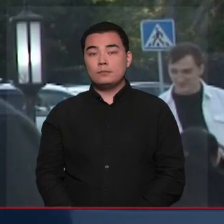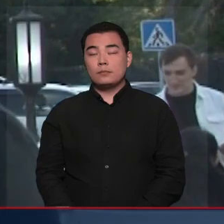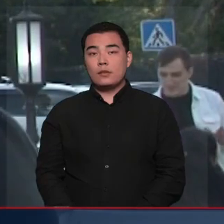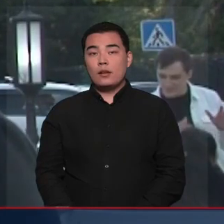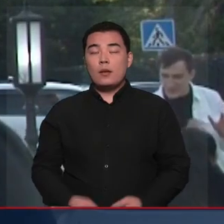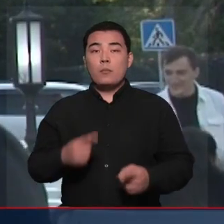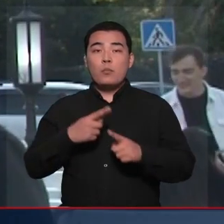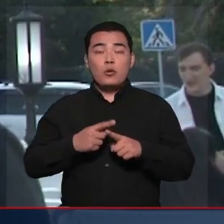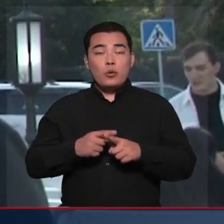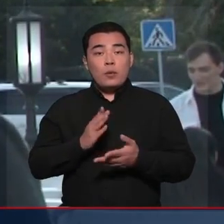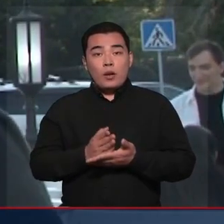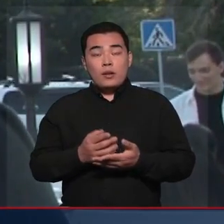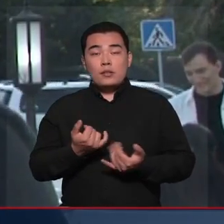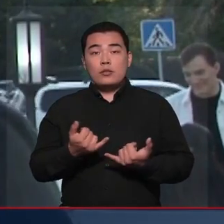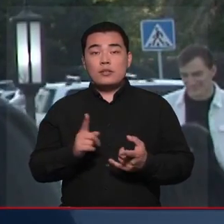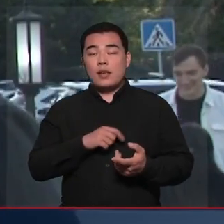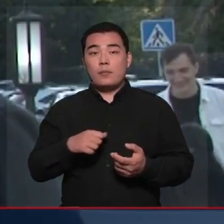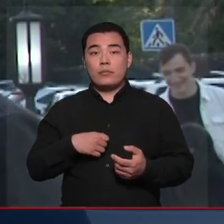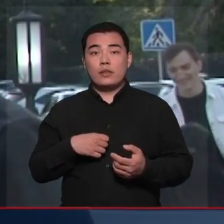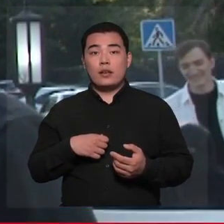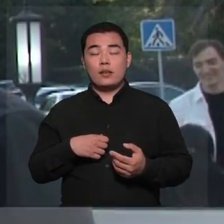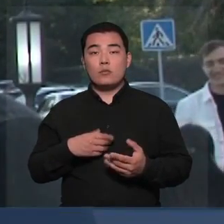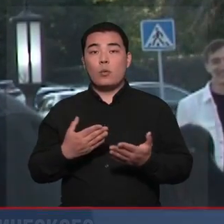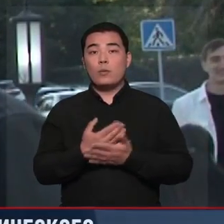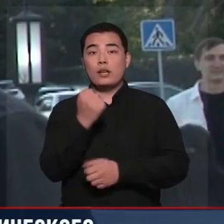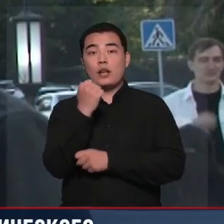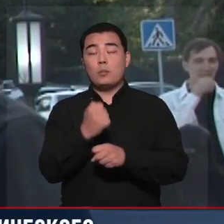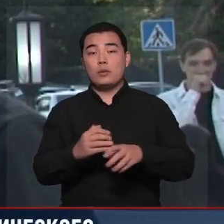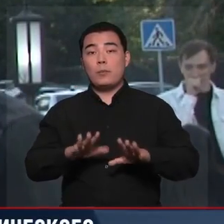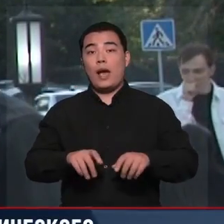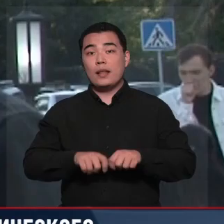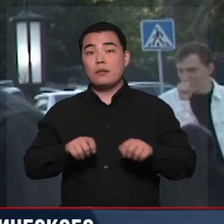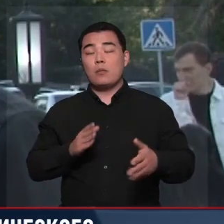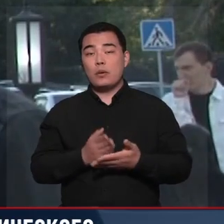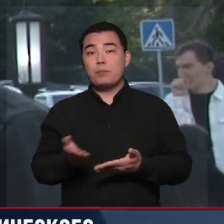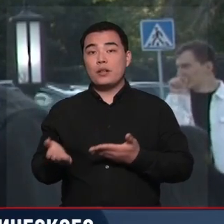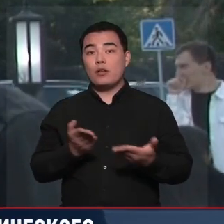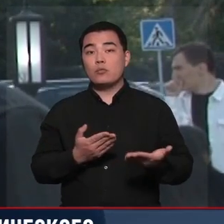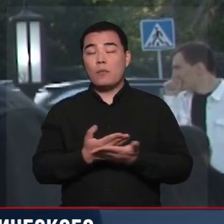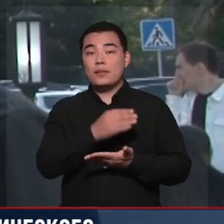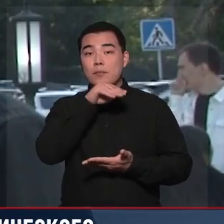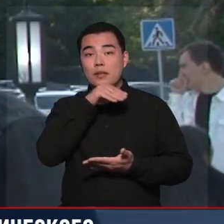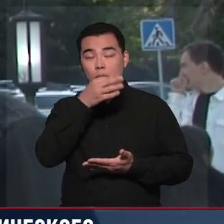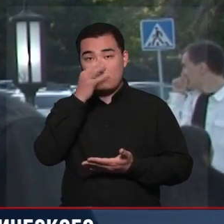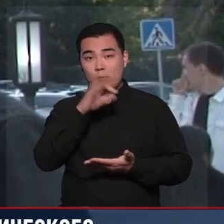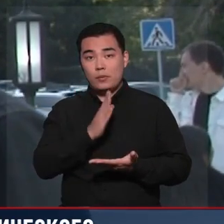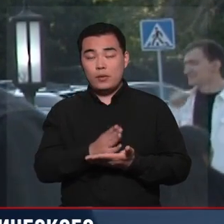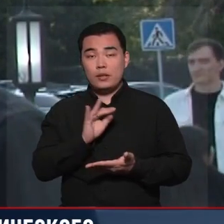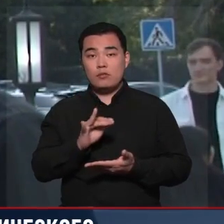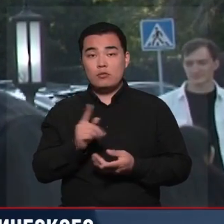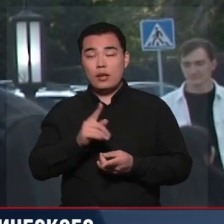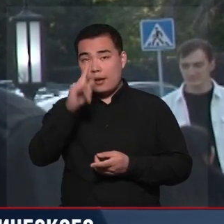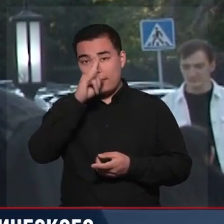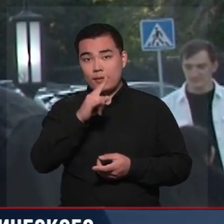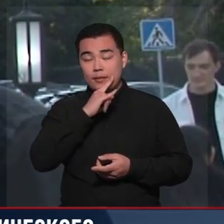Плюсы, во-первых, о том, что у нас будут организовываться новые рабочие места. То есть у нас будут приглашены новые специалисты. Во-вторых, так как